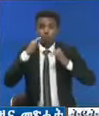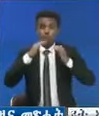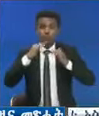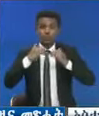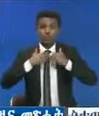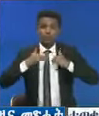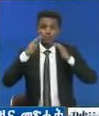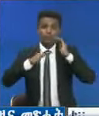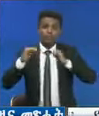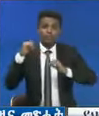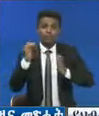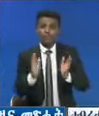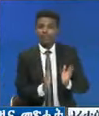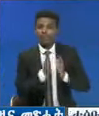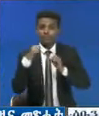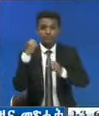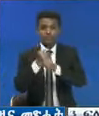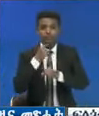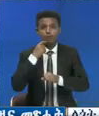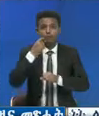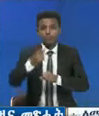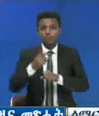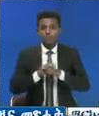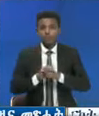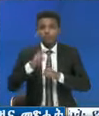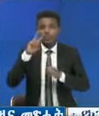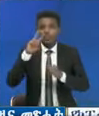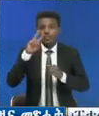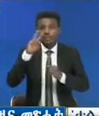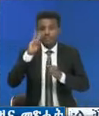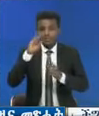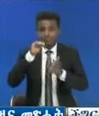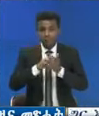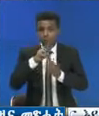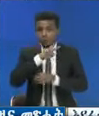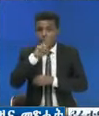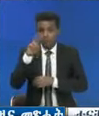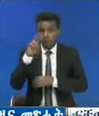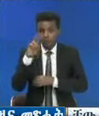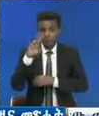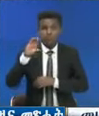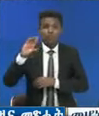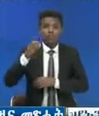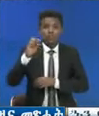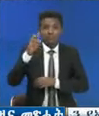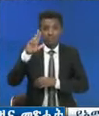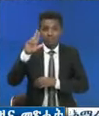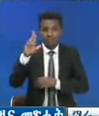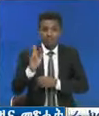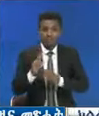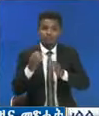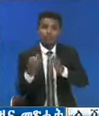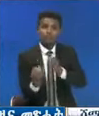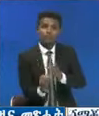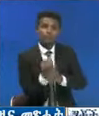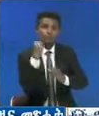እዚህ 22 ተፋሰስም ላይ ወደ 6297 ሄክታር በቅድና ለማለን ብለን ይህንንም ደግሞ